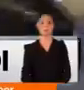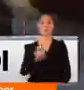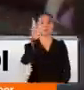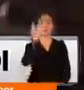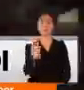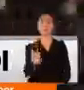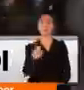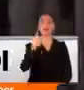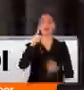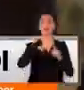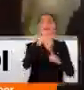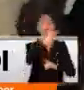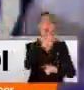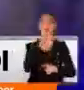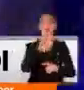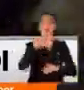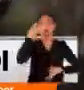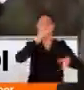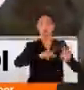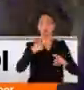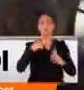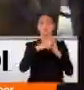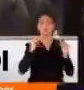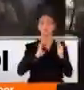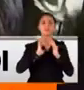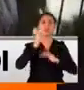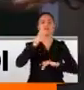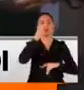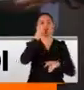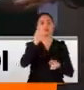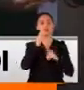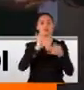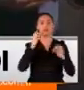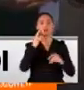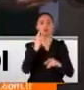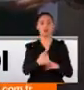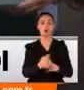28 Talibanlı öldü, bizim kaybımız daha fazla sözleri dikkat çekiciydi.